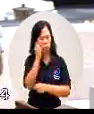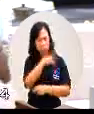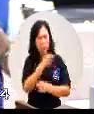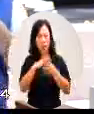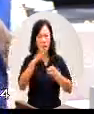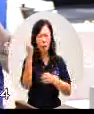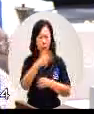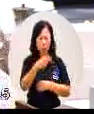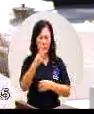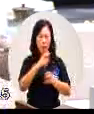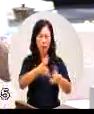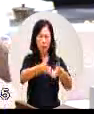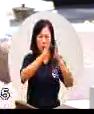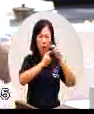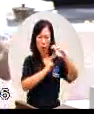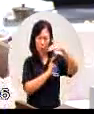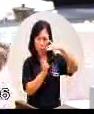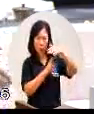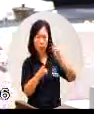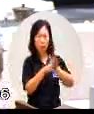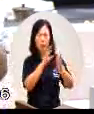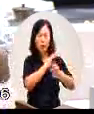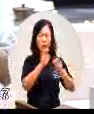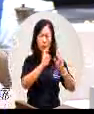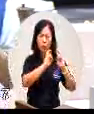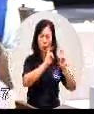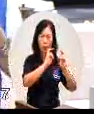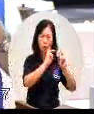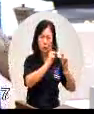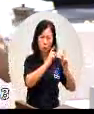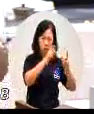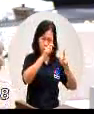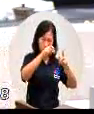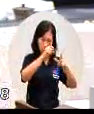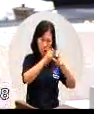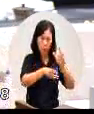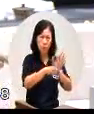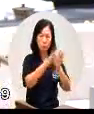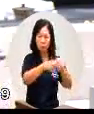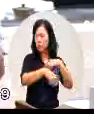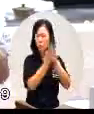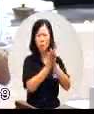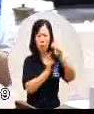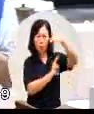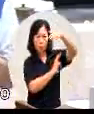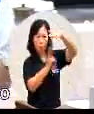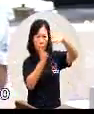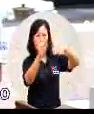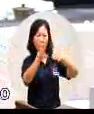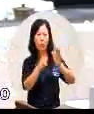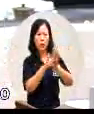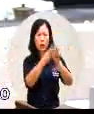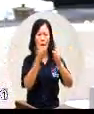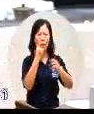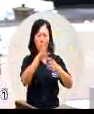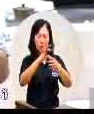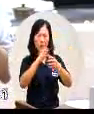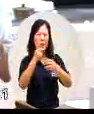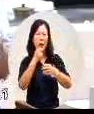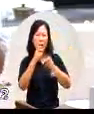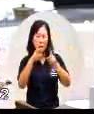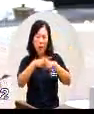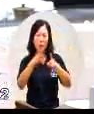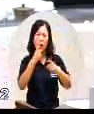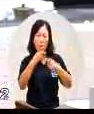价梁柱包括我们高雄捷运公司在左南区都是处于采高价的啊，下卡的那个小绿带那个空